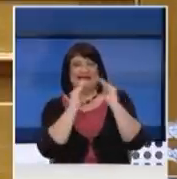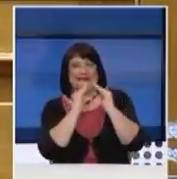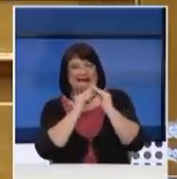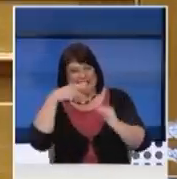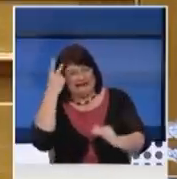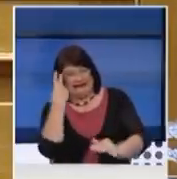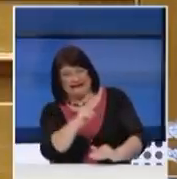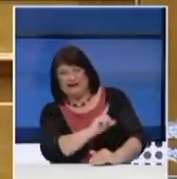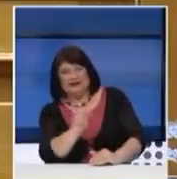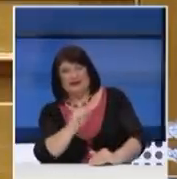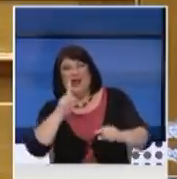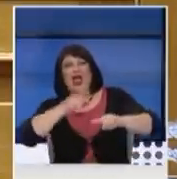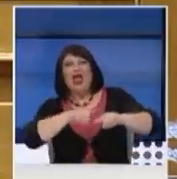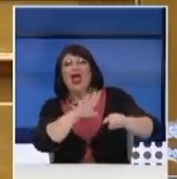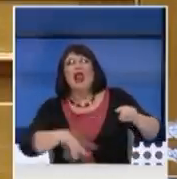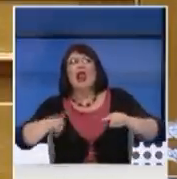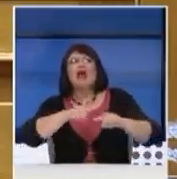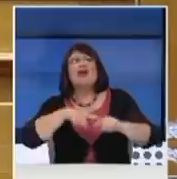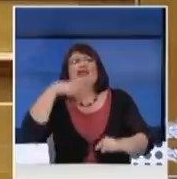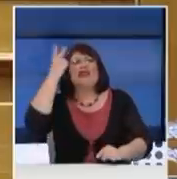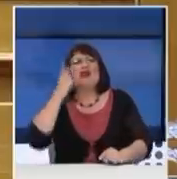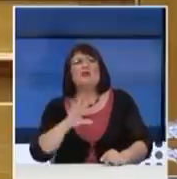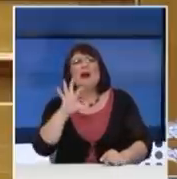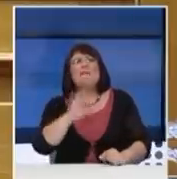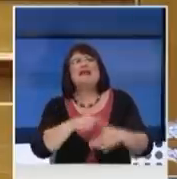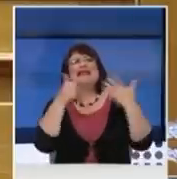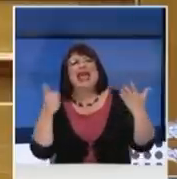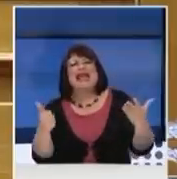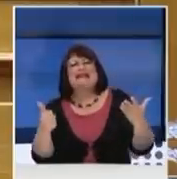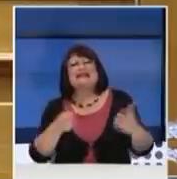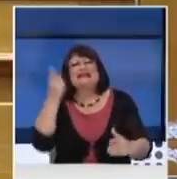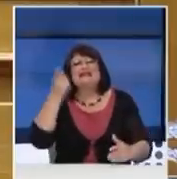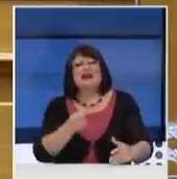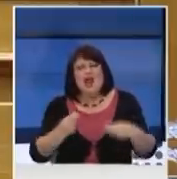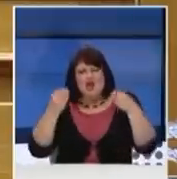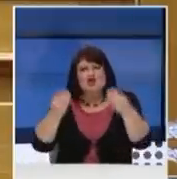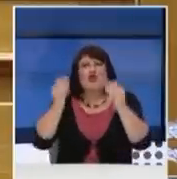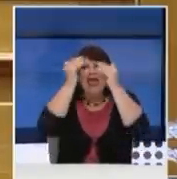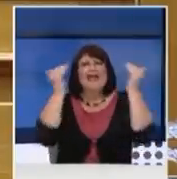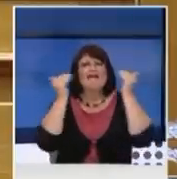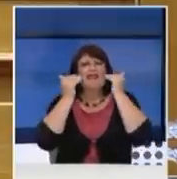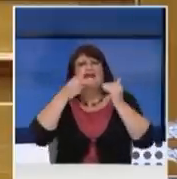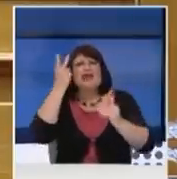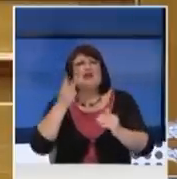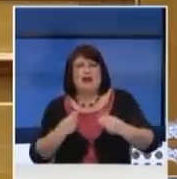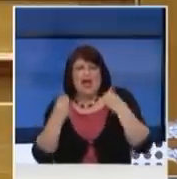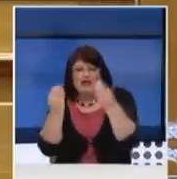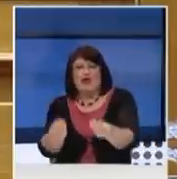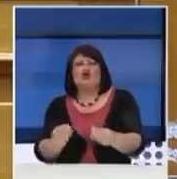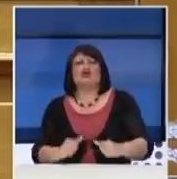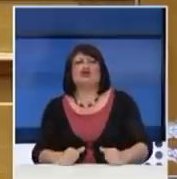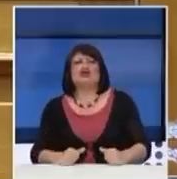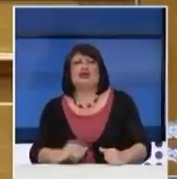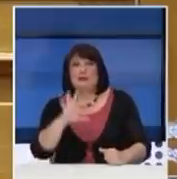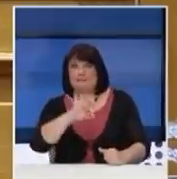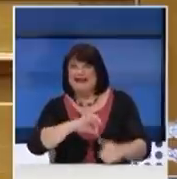Ελλάδα, ποιος είναι το δικαίωμα να δίνετε 56% στην Αίγυπτο? Ποιος σας έδωσε το δικαίωμα εσάς να δίνετε